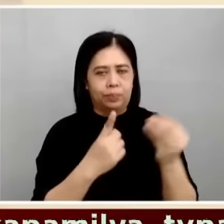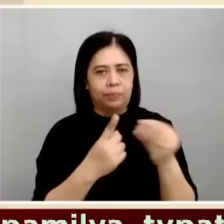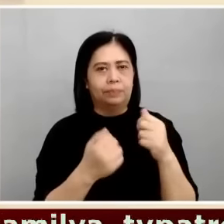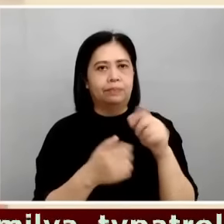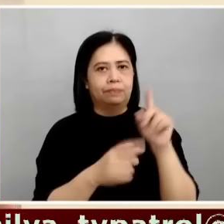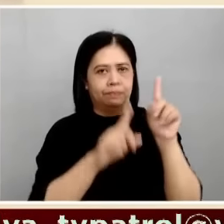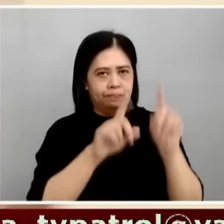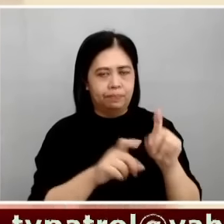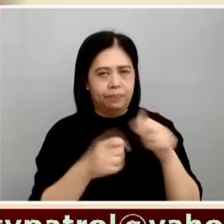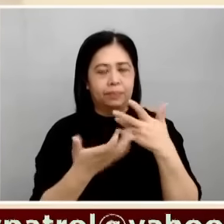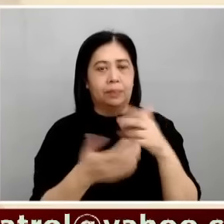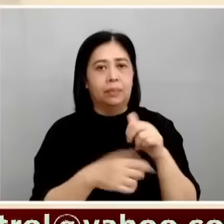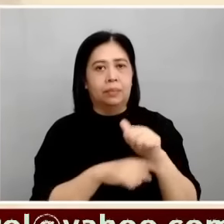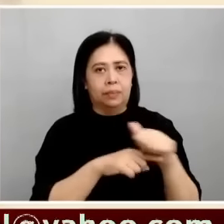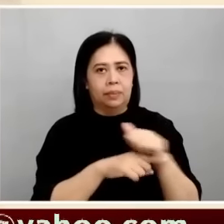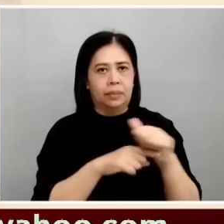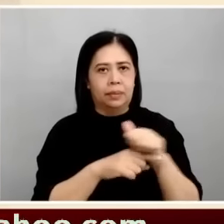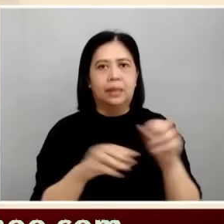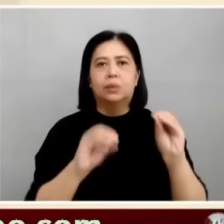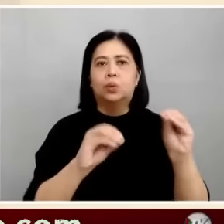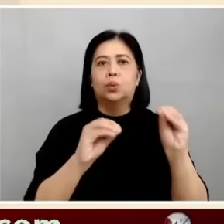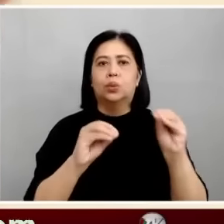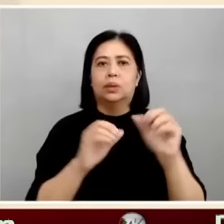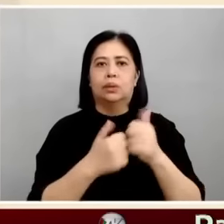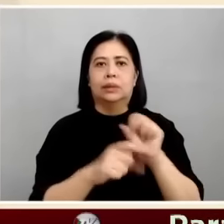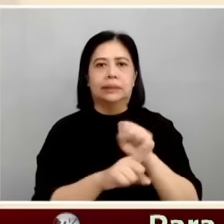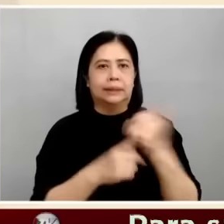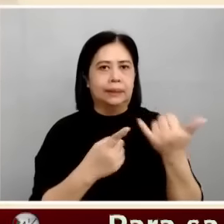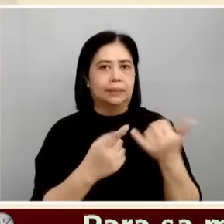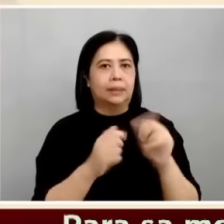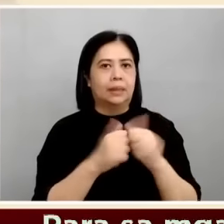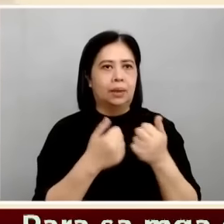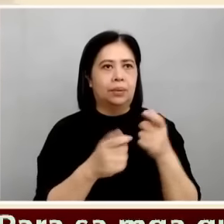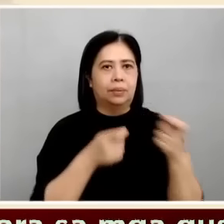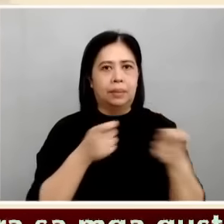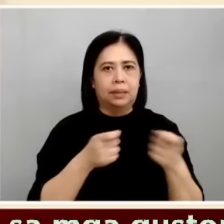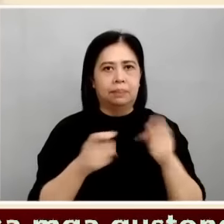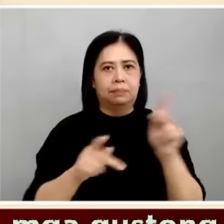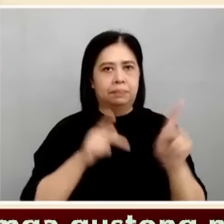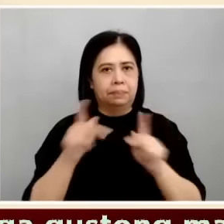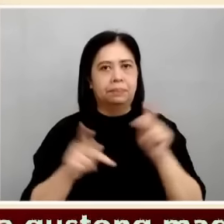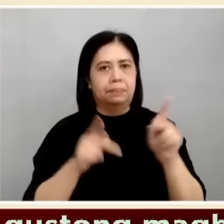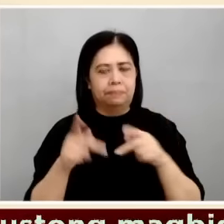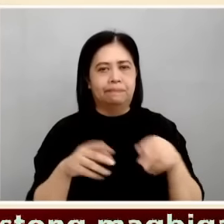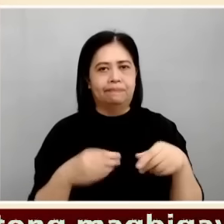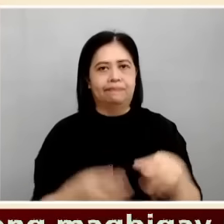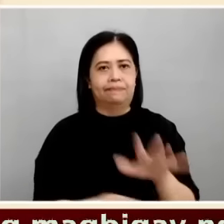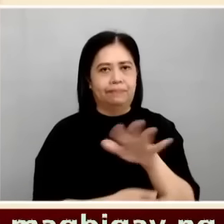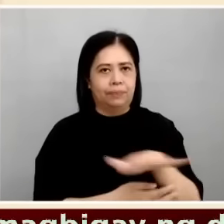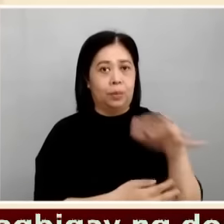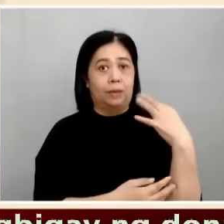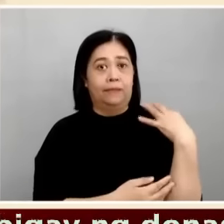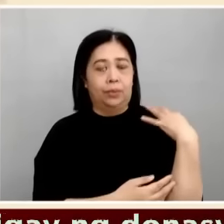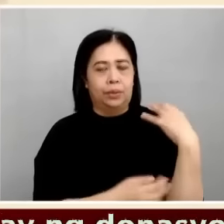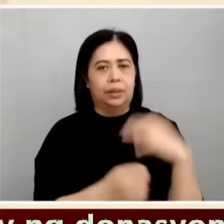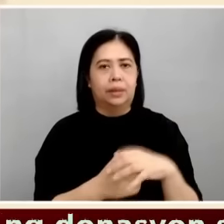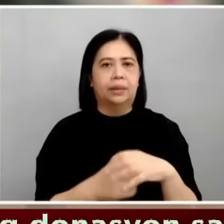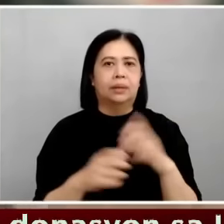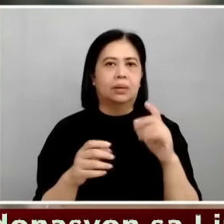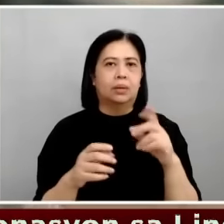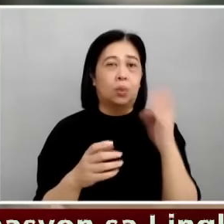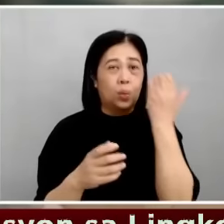sila sa sistema on how we manage people. We're a green light. Bakuna na lang ang